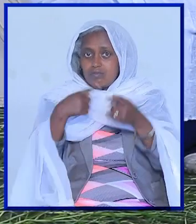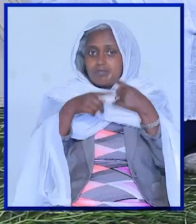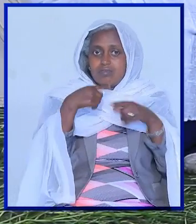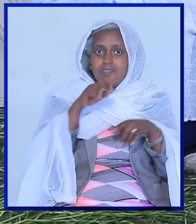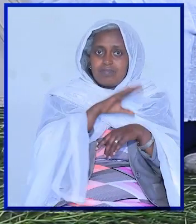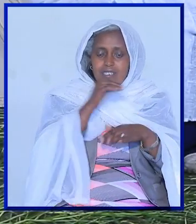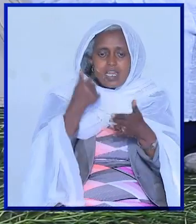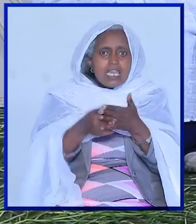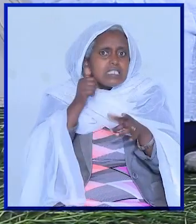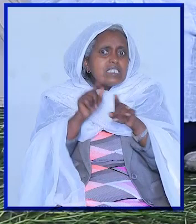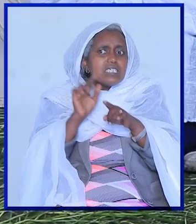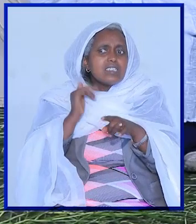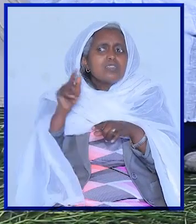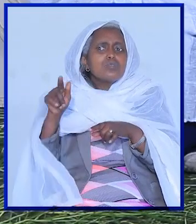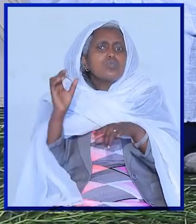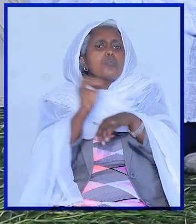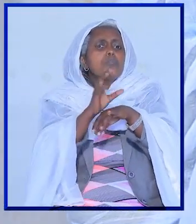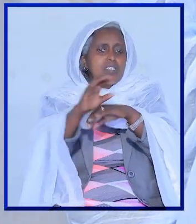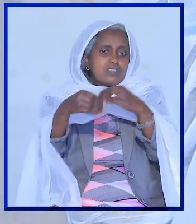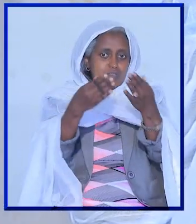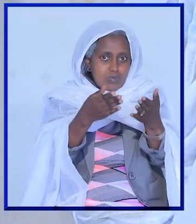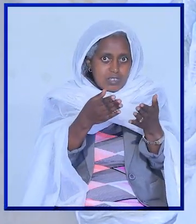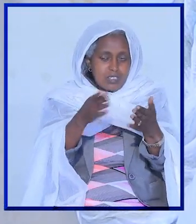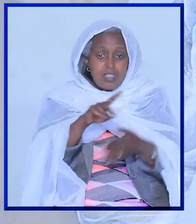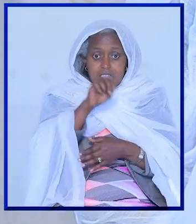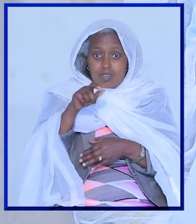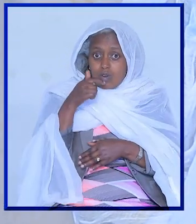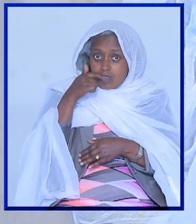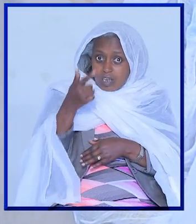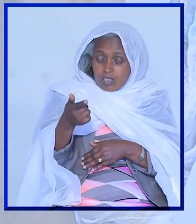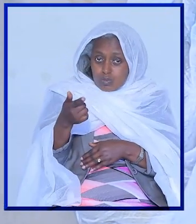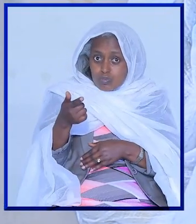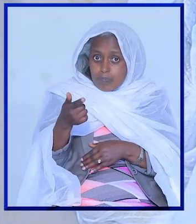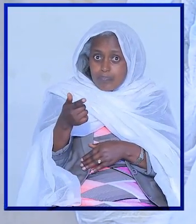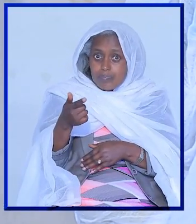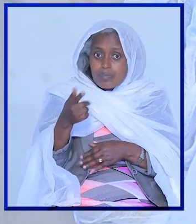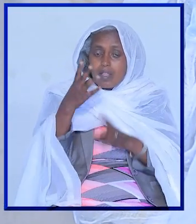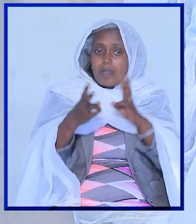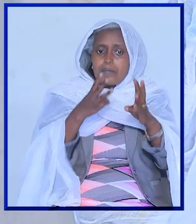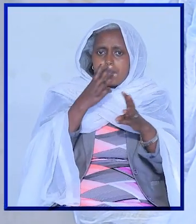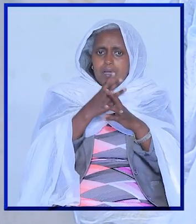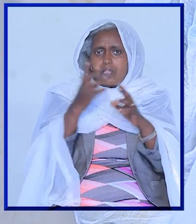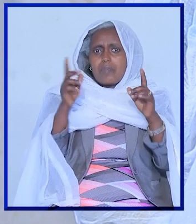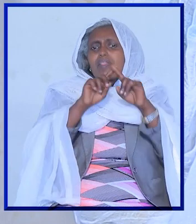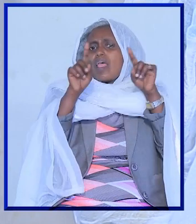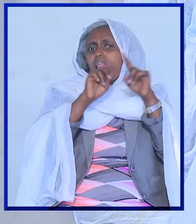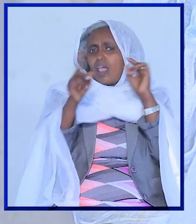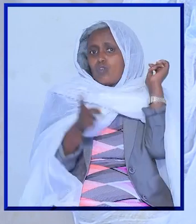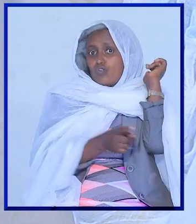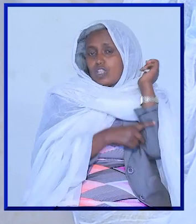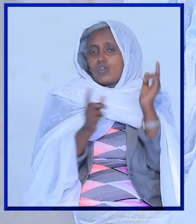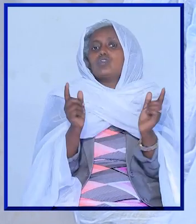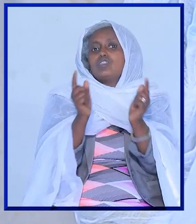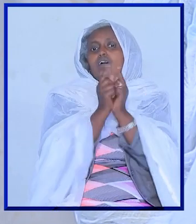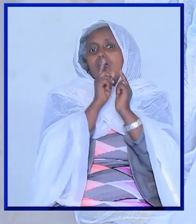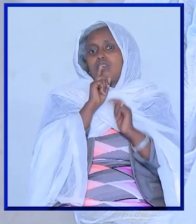ለዚች እህታችን እርስዎም እስኪ ምክር ይስጥልኝ። ጠያቂዋ እንዳለችው በዓለም የተለያዩ ፈተናዎች እንደገጠሟት